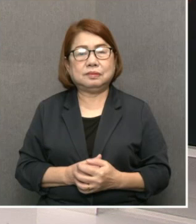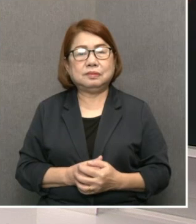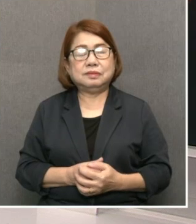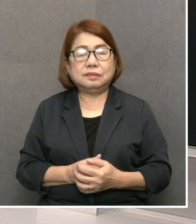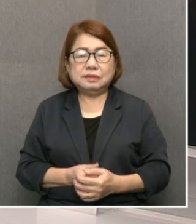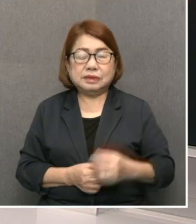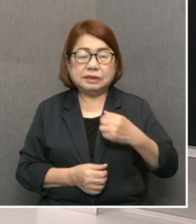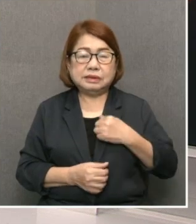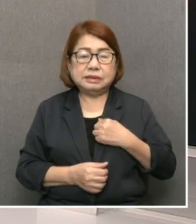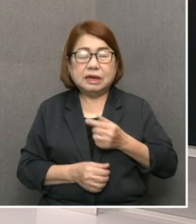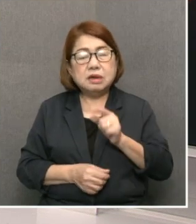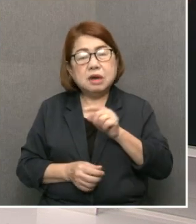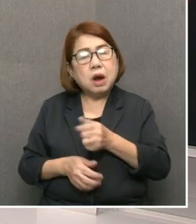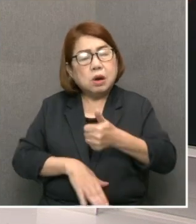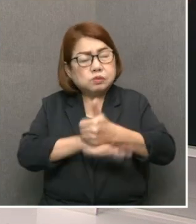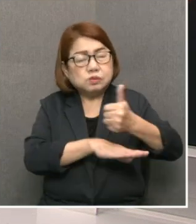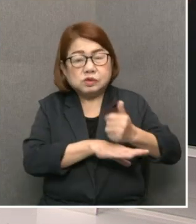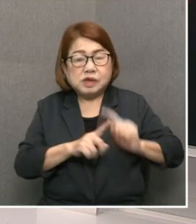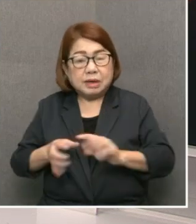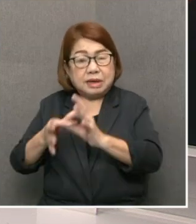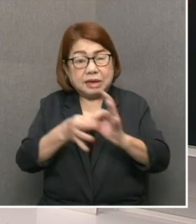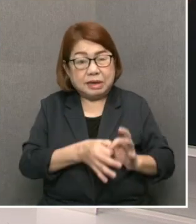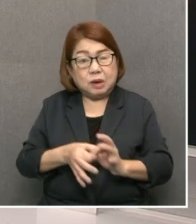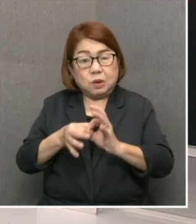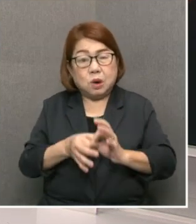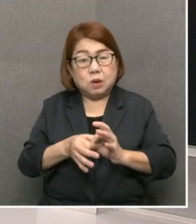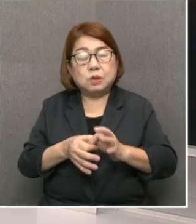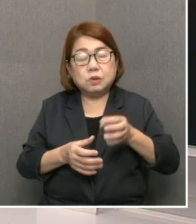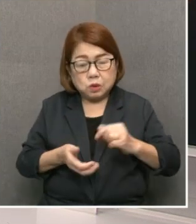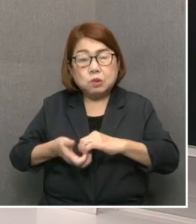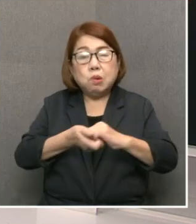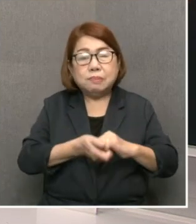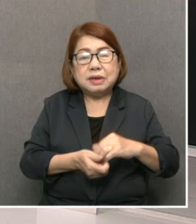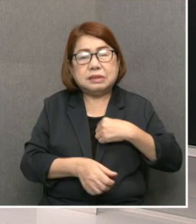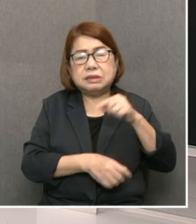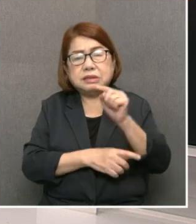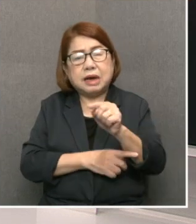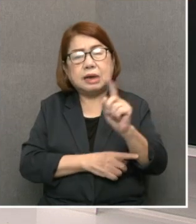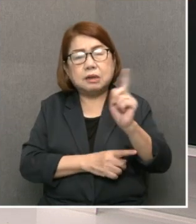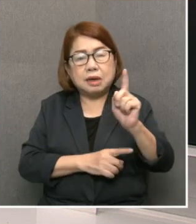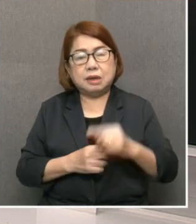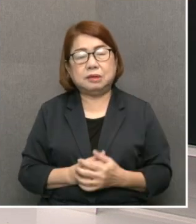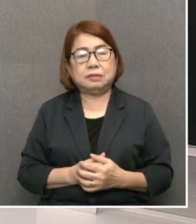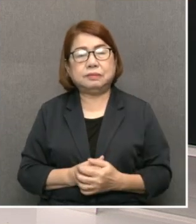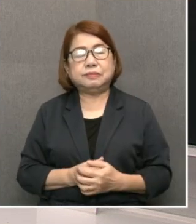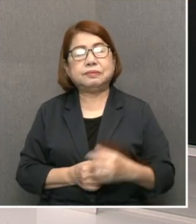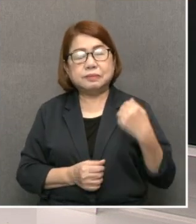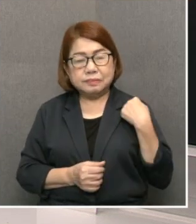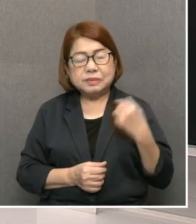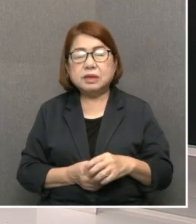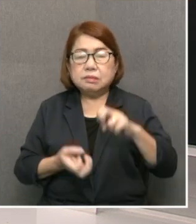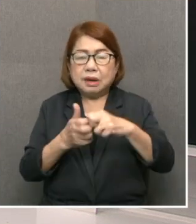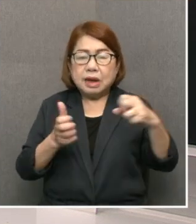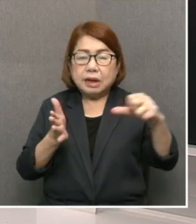ข้อสั่งการของแต่ละท่านเนี่ยที่เกี่ยวข้องในการที่จะเดินหน้าบูรณาการเรื่องนี้ไปร่วมกันเนี่ยมีอะไรบ้างนะคะในการที่จะแก้ปัญ